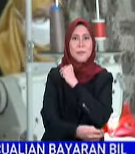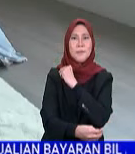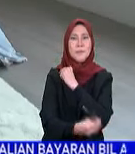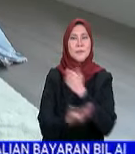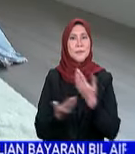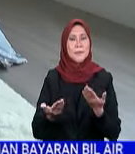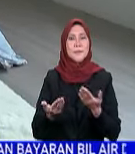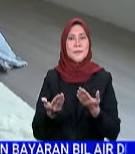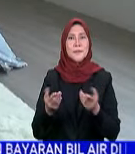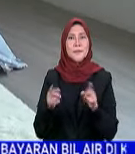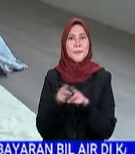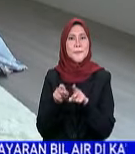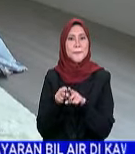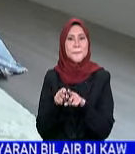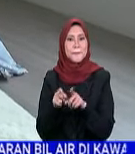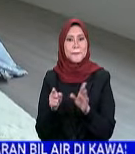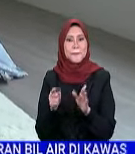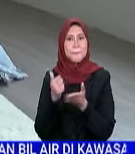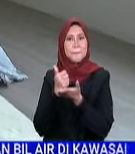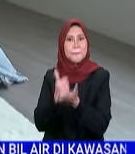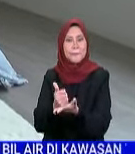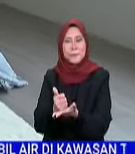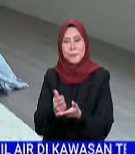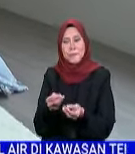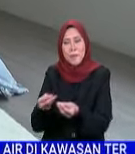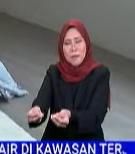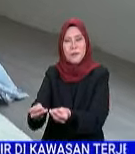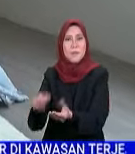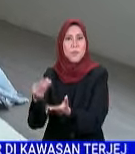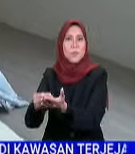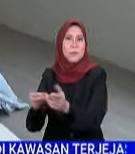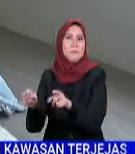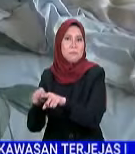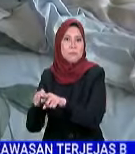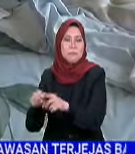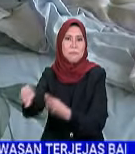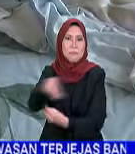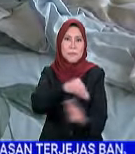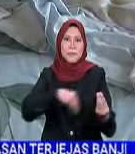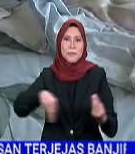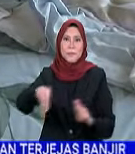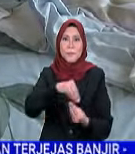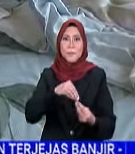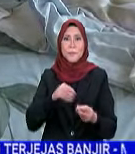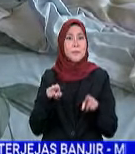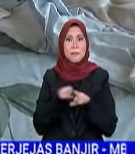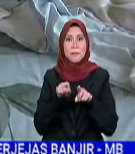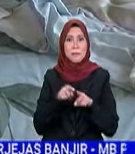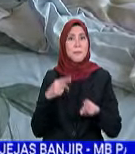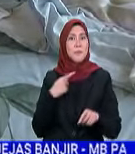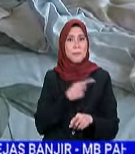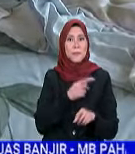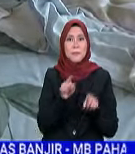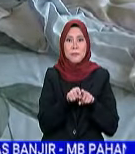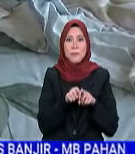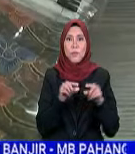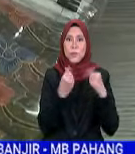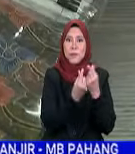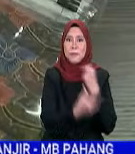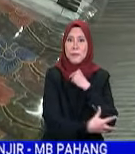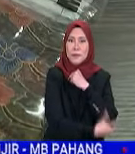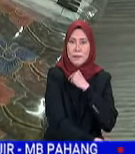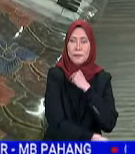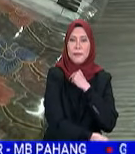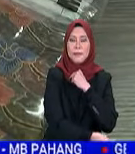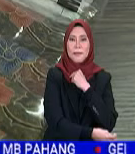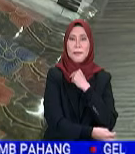macam salah satu dia orang punya sumber pendapatan. Macam kita pun daripada golongan tersebut